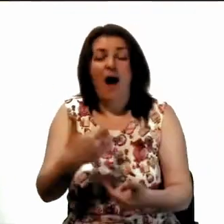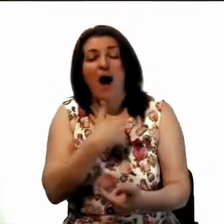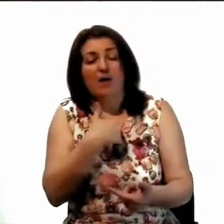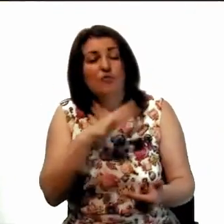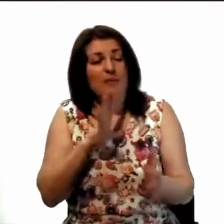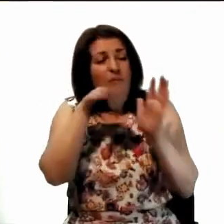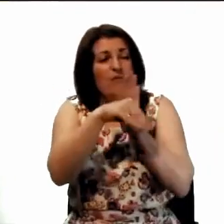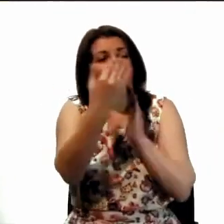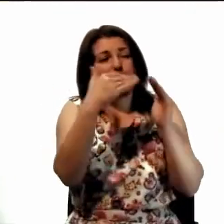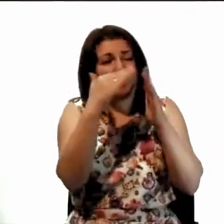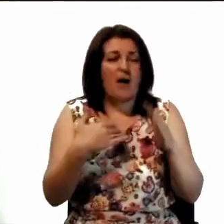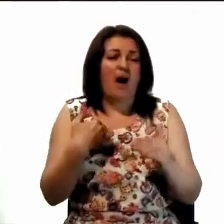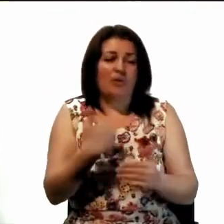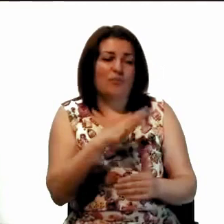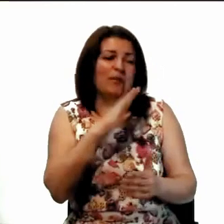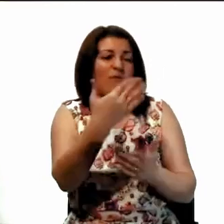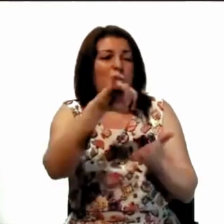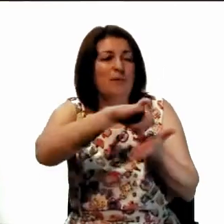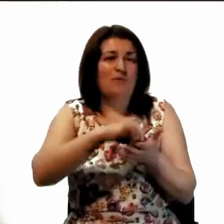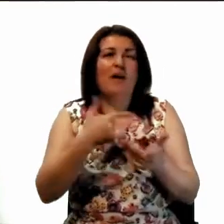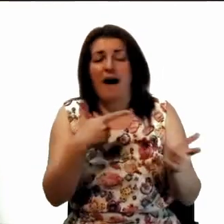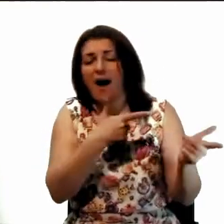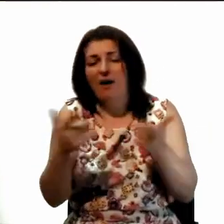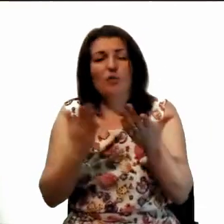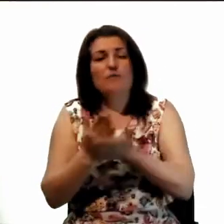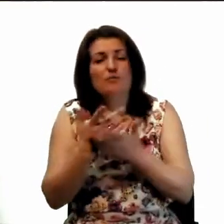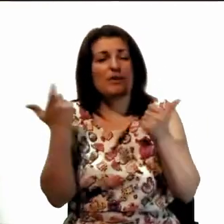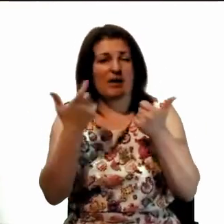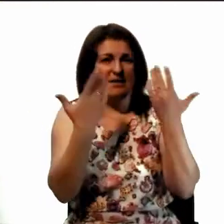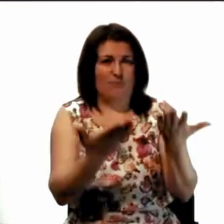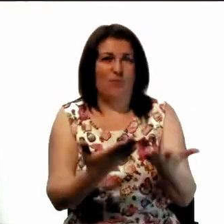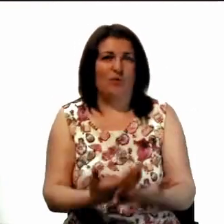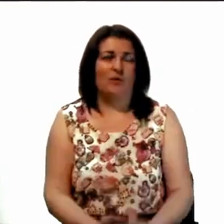доме Твоем, я хочу быть в Твоем присутствии. Я готов служить, Господь.